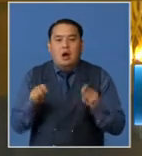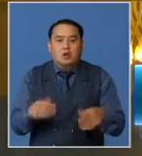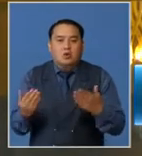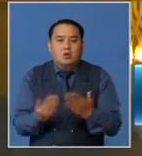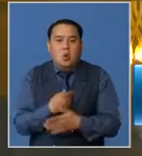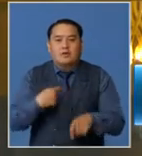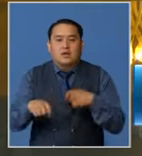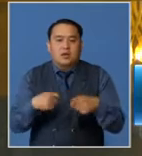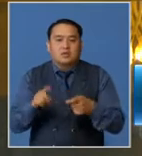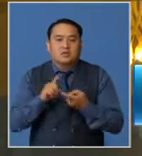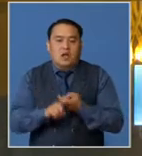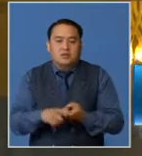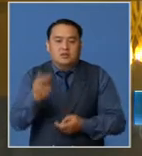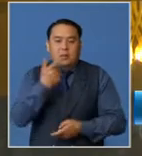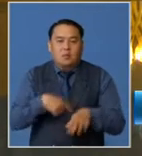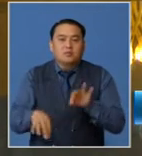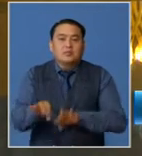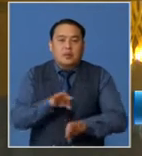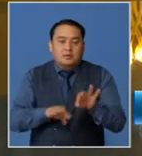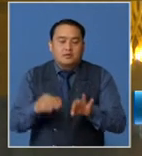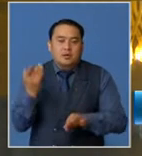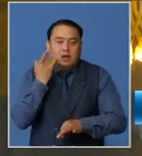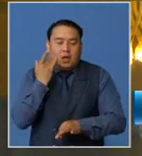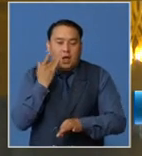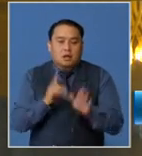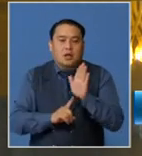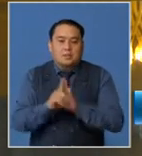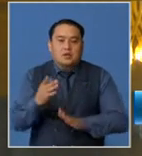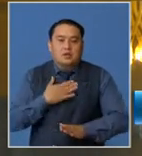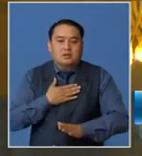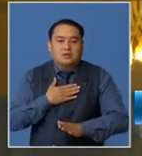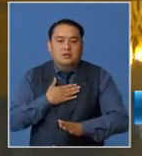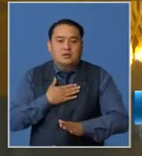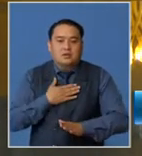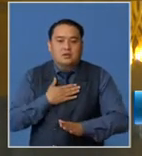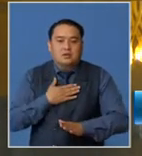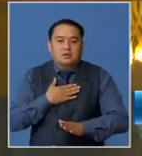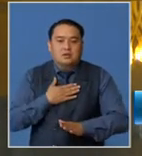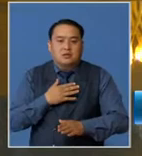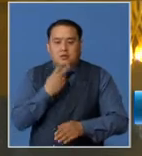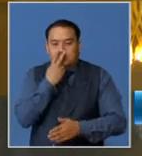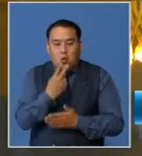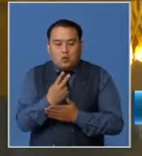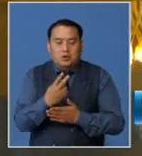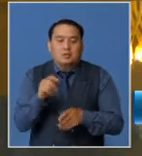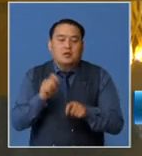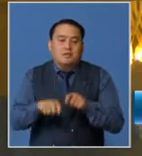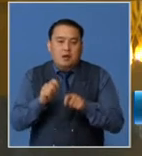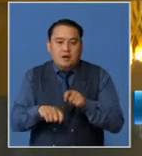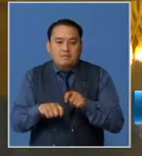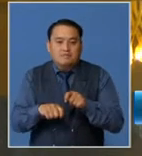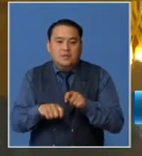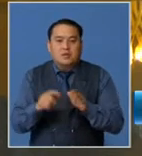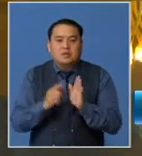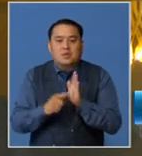новые рынки. То есть в зависимости от самого проекта, всегда, прежде чем проект запускать, мы, конечно, ставим KPI, измеряем. И у нас где-то